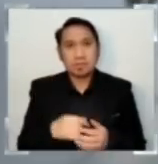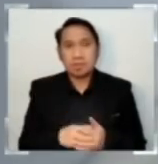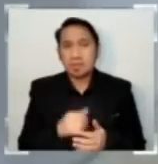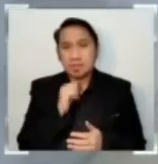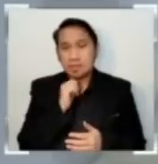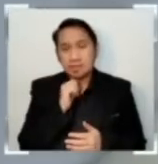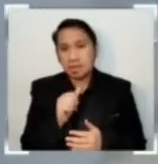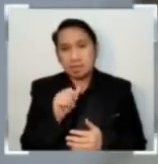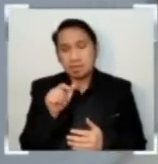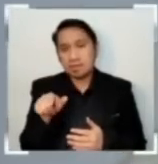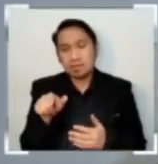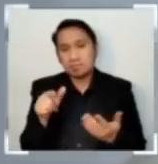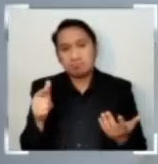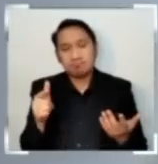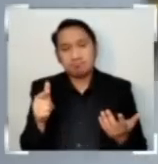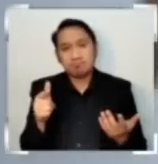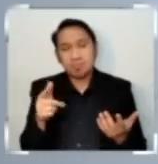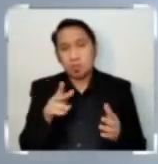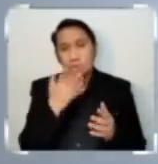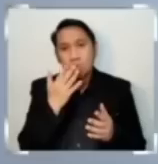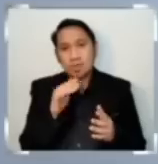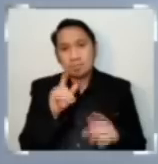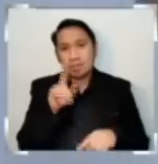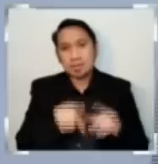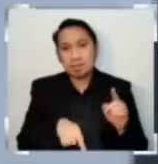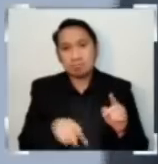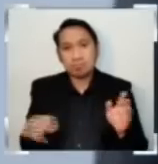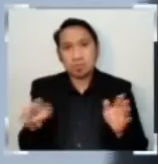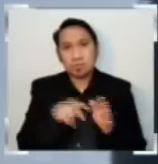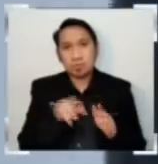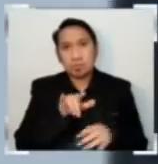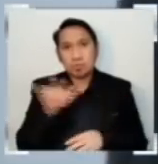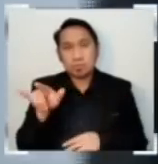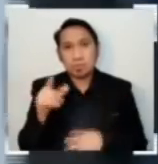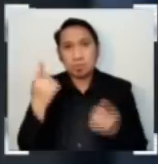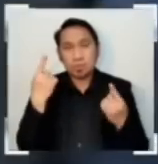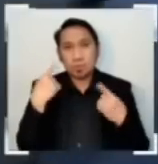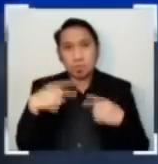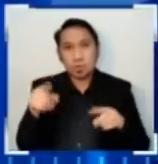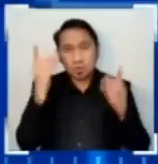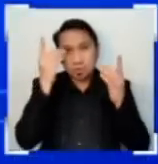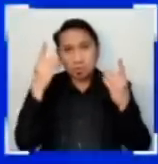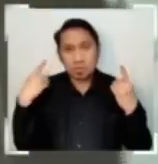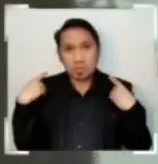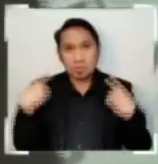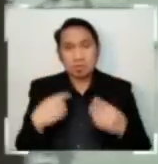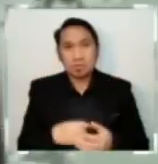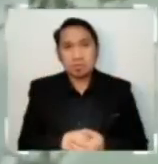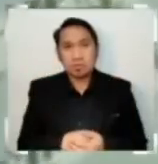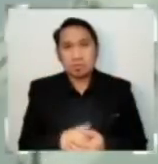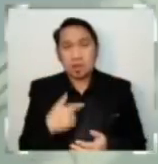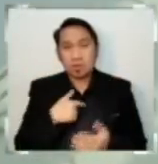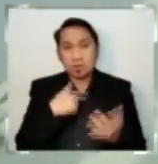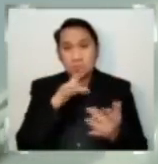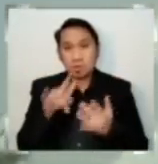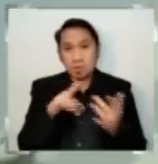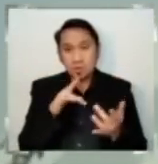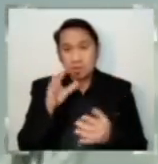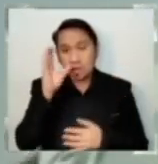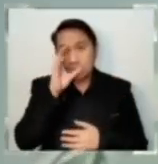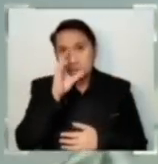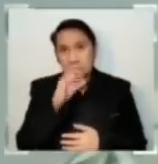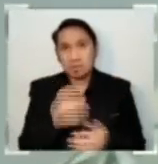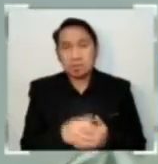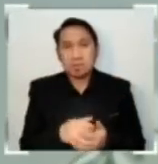pag-offload sa lalaking pasahero na papunta sana ng Dubai para magbakasyon. Umama siya lang po ako. Hinahanapan po ako ng AOS. Ano